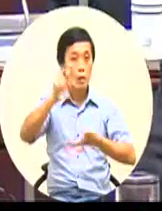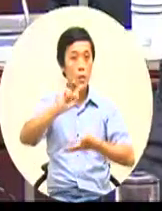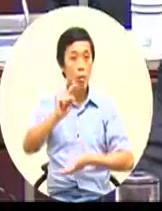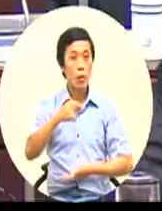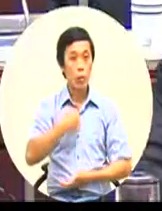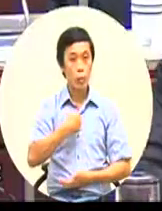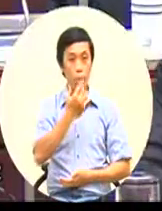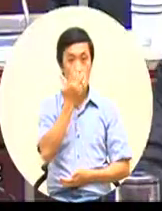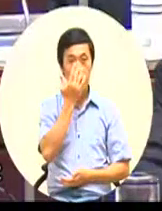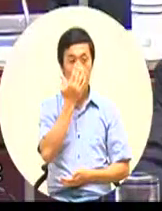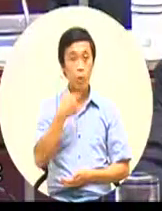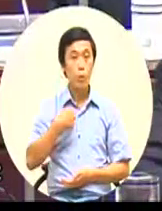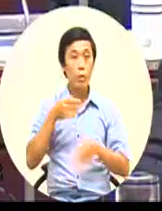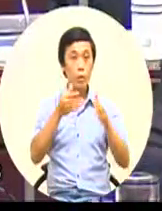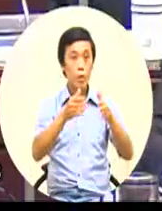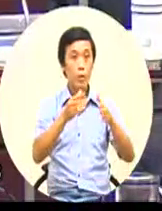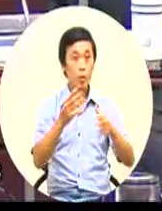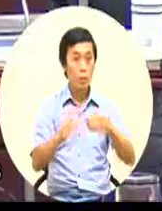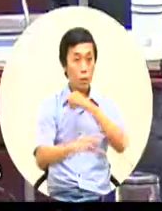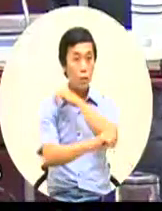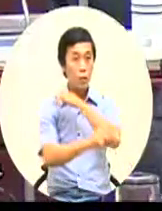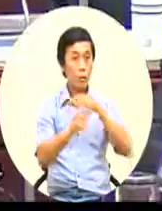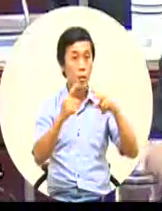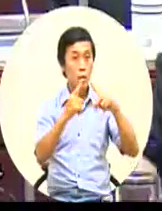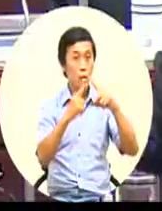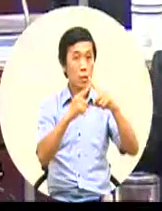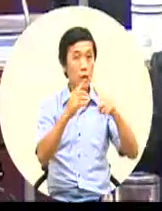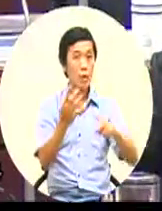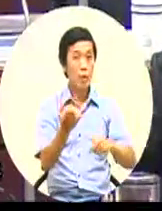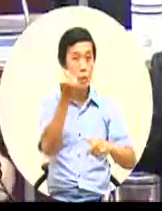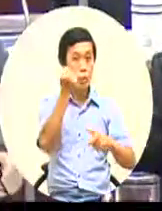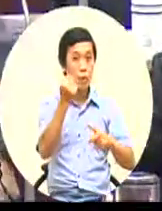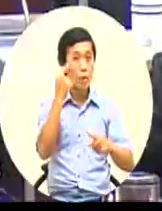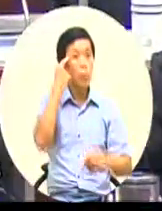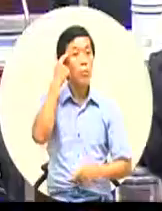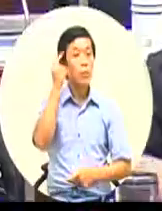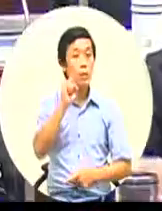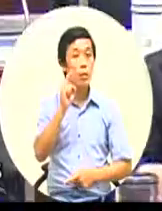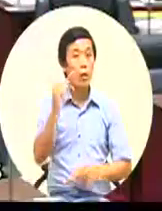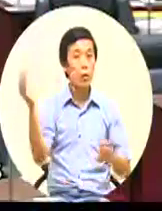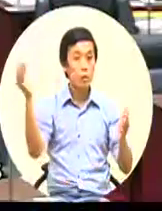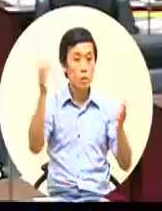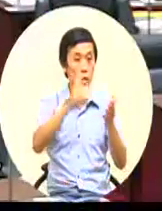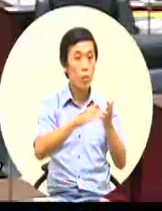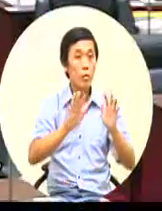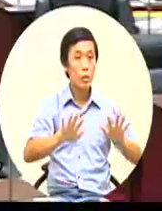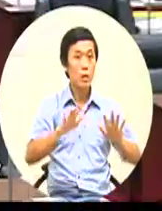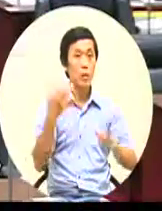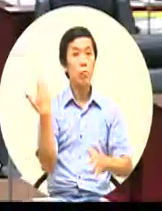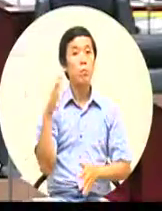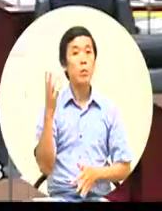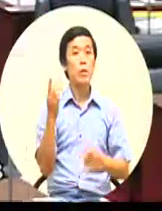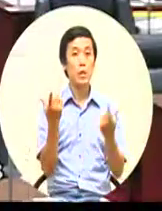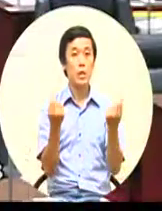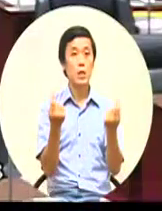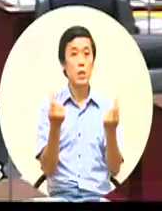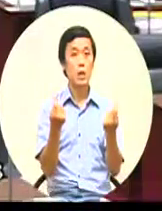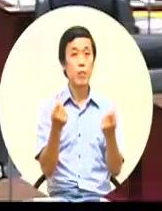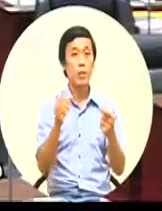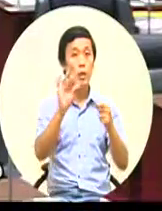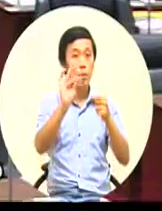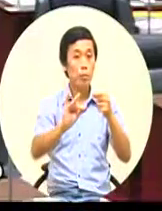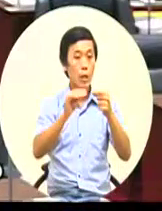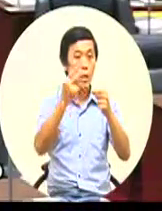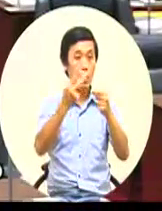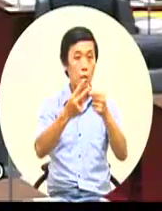基本的人权理念的坚持，过去到即摆拢无改变。 感谢市长吼。1902年的